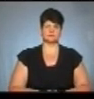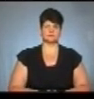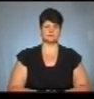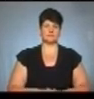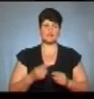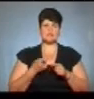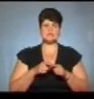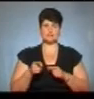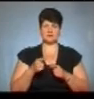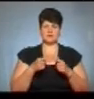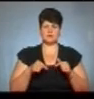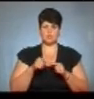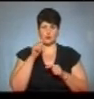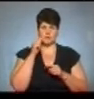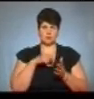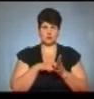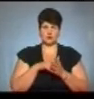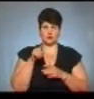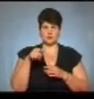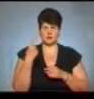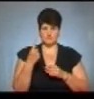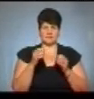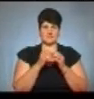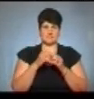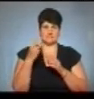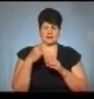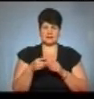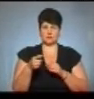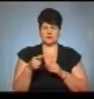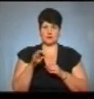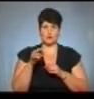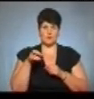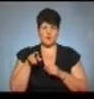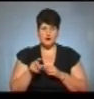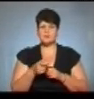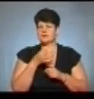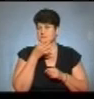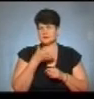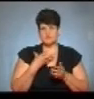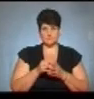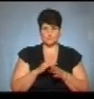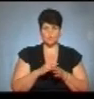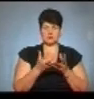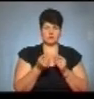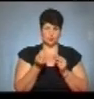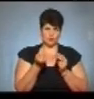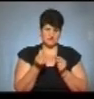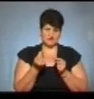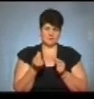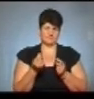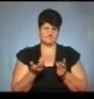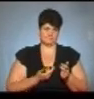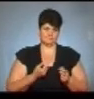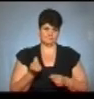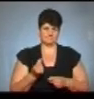Це тернопільське відділення «Укрпошти» номер 1. О 10:30 тернополянка Ольга, яка не назвала свого прізвища, отримує кошти від монетизації